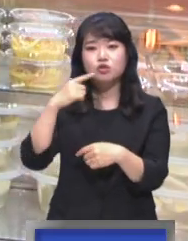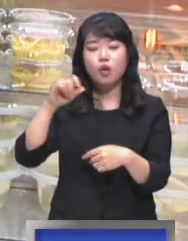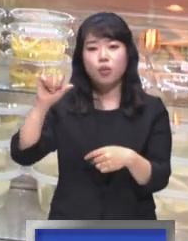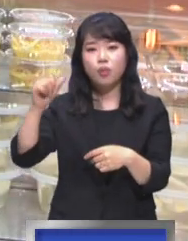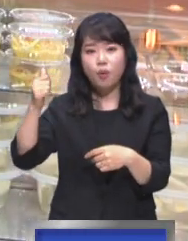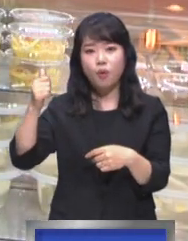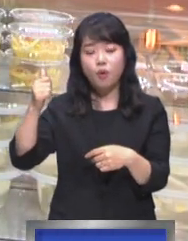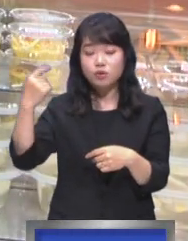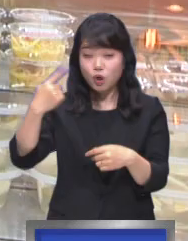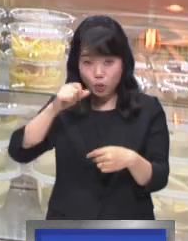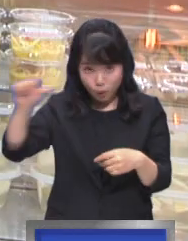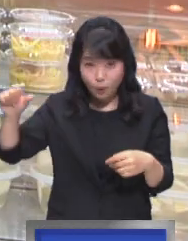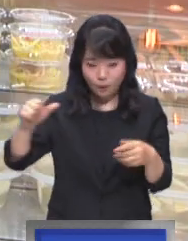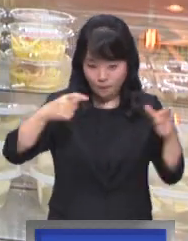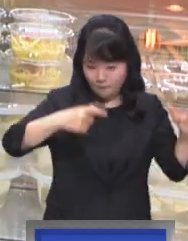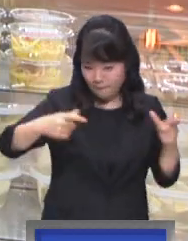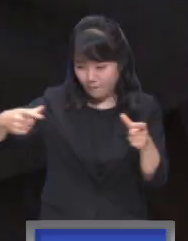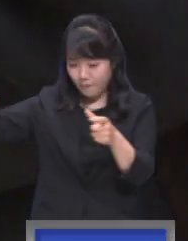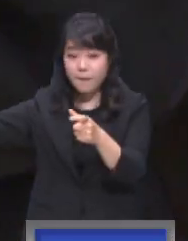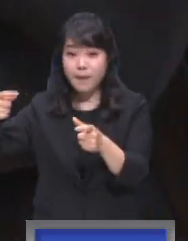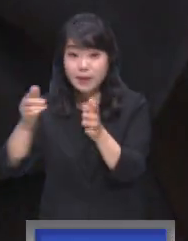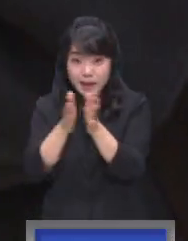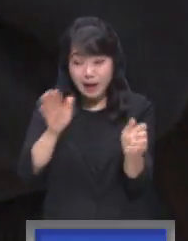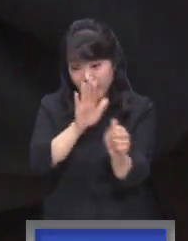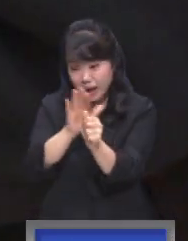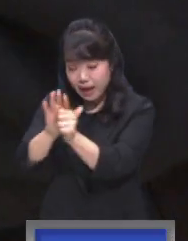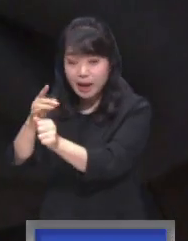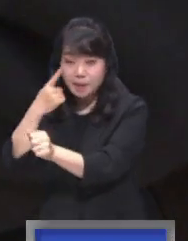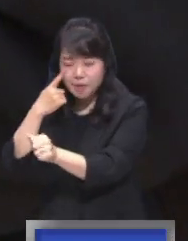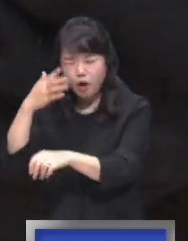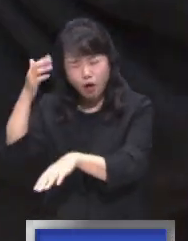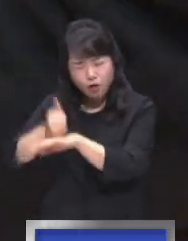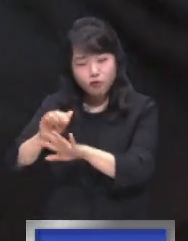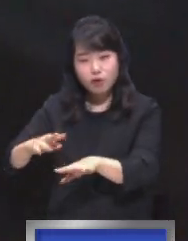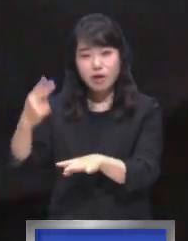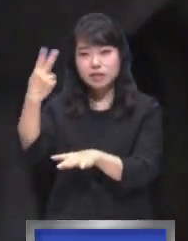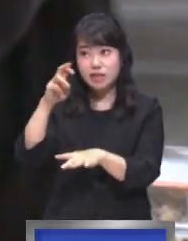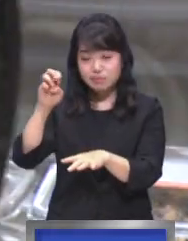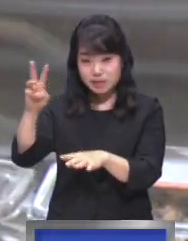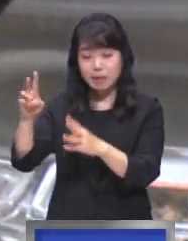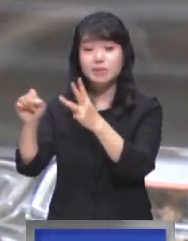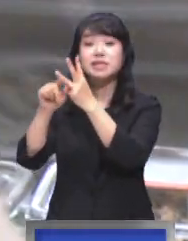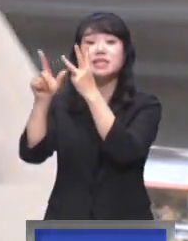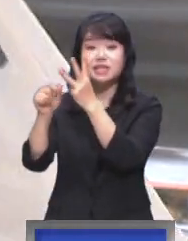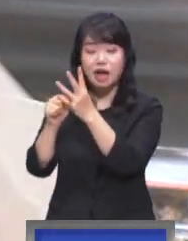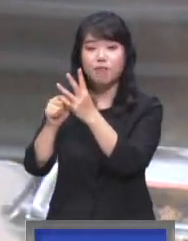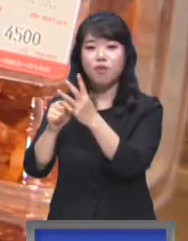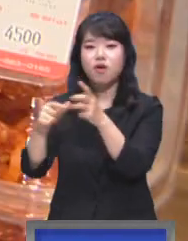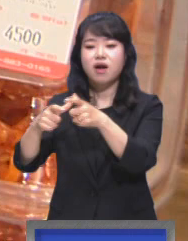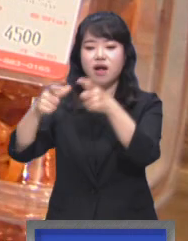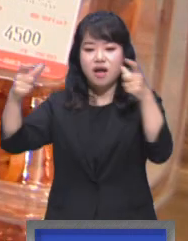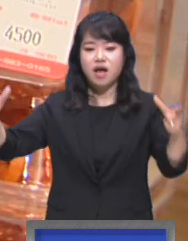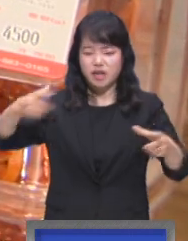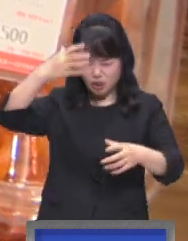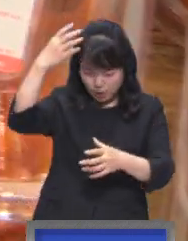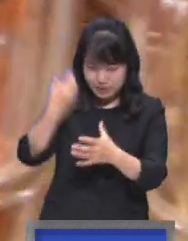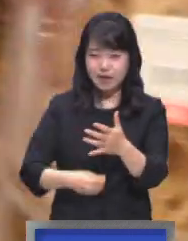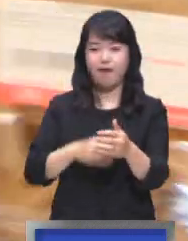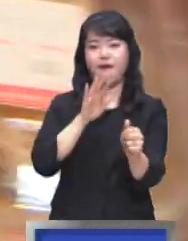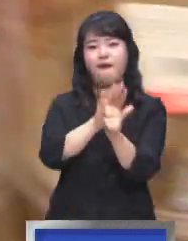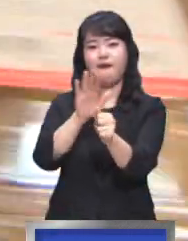권역으로 실시했었어요. 이후에 올해 2023년 3월부터 전구로 확대